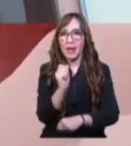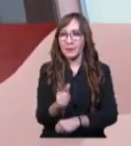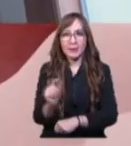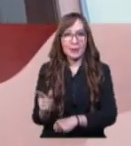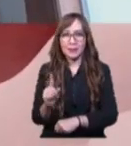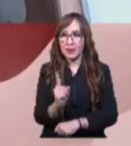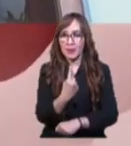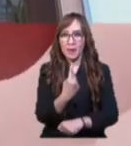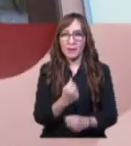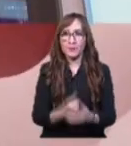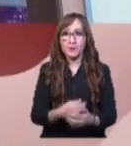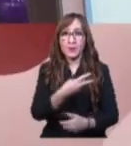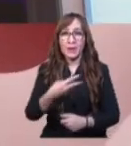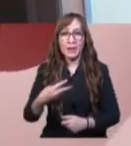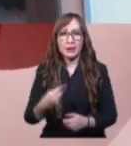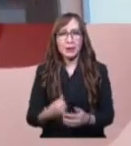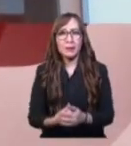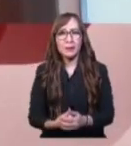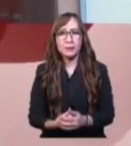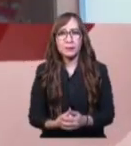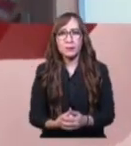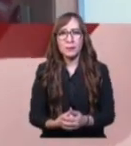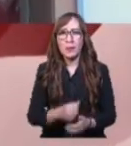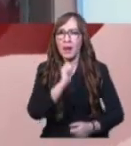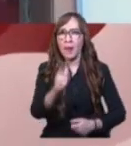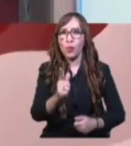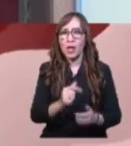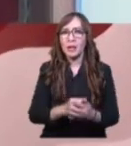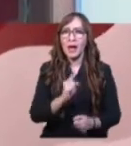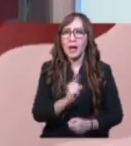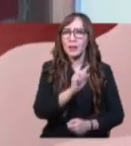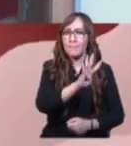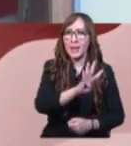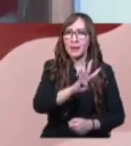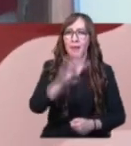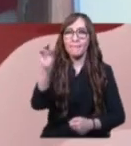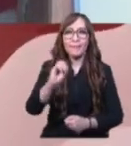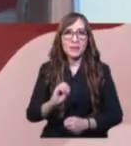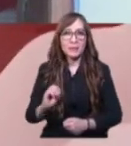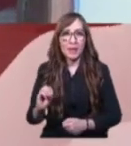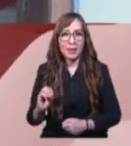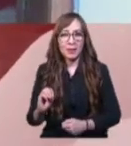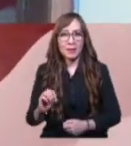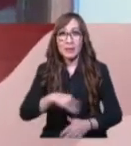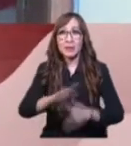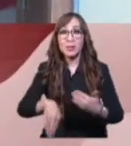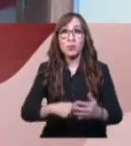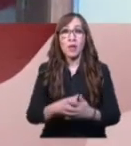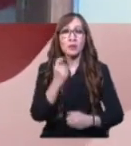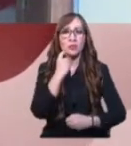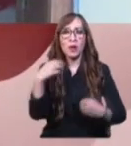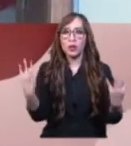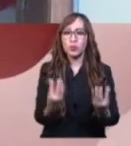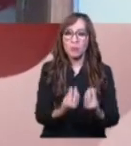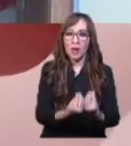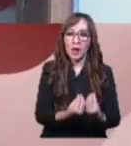yang berikutnya. Artinya success rate-nya hanya 4%. Kenapa? Karena ternyata tadi isunya kan memang kapasitas produksinya,